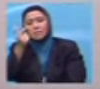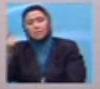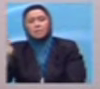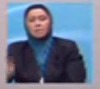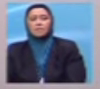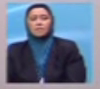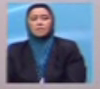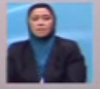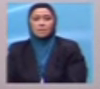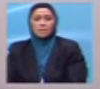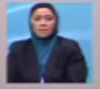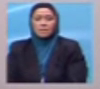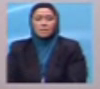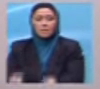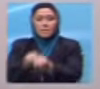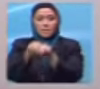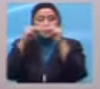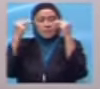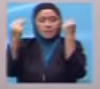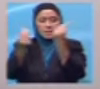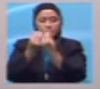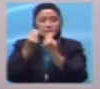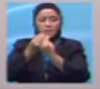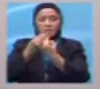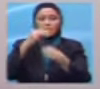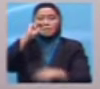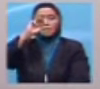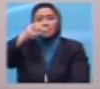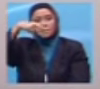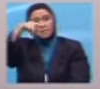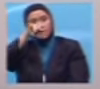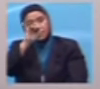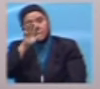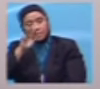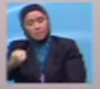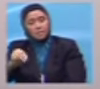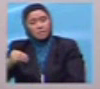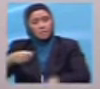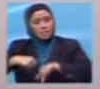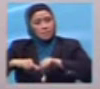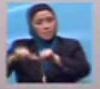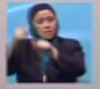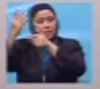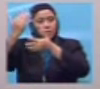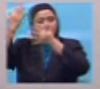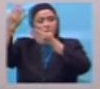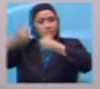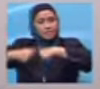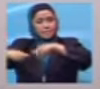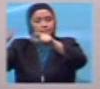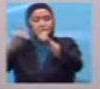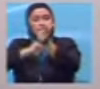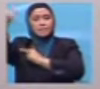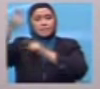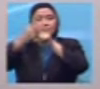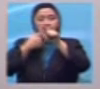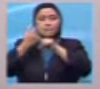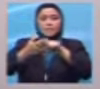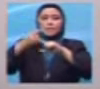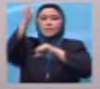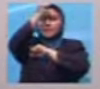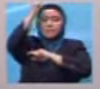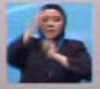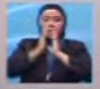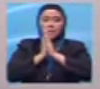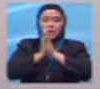Majlis Perundingan Pertubuhan Islam Malaysia MAPIM dalam pada itu masih menanti kebenaran daripada kerajaan Myanmar untuk memasuki wilayah Rakhine.